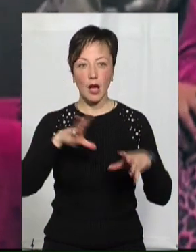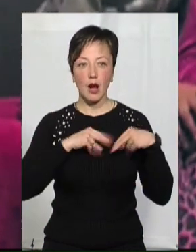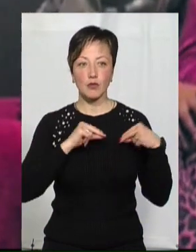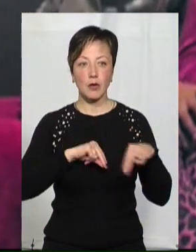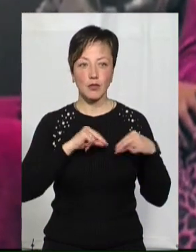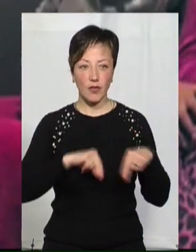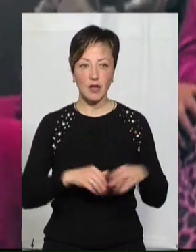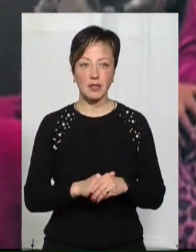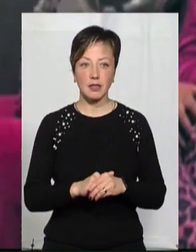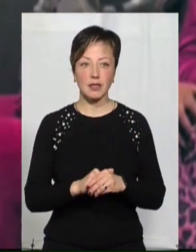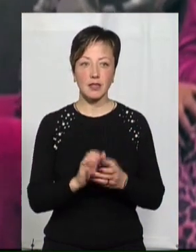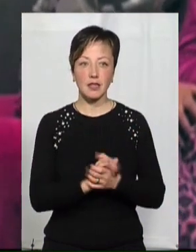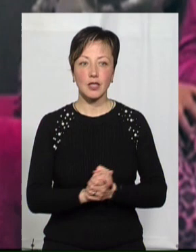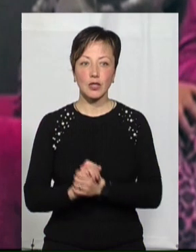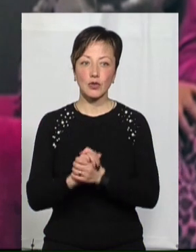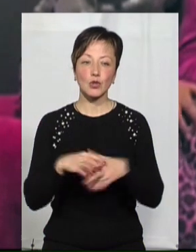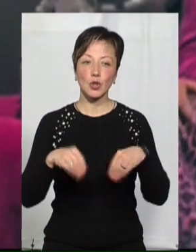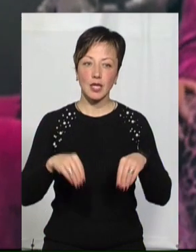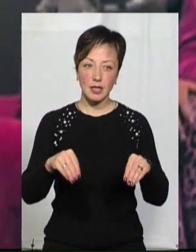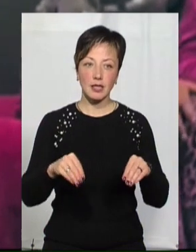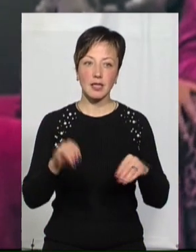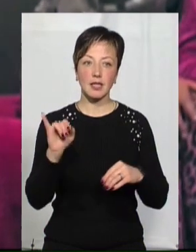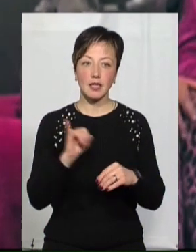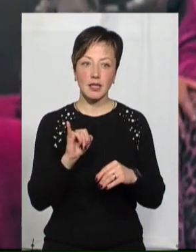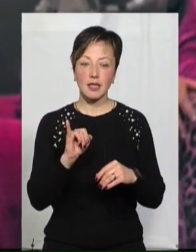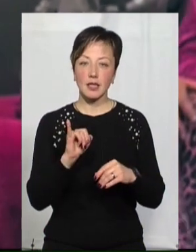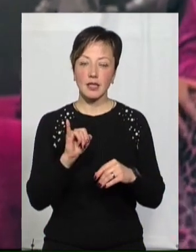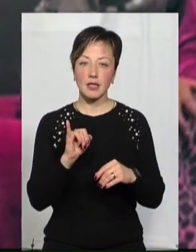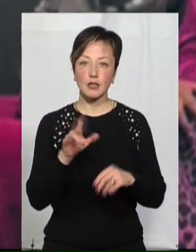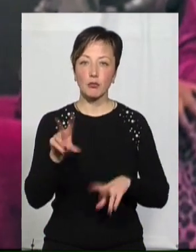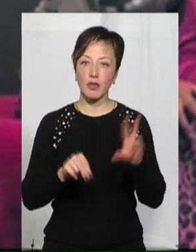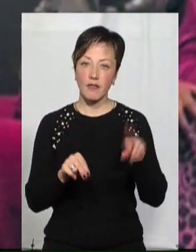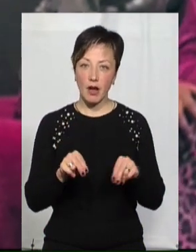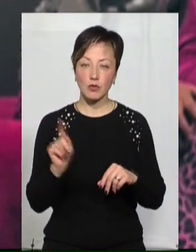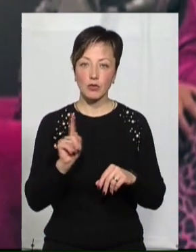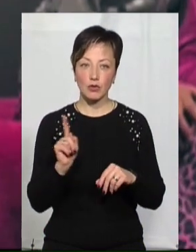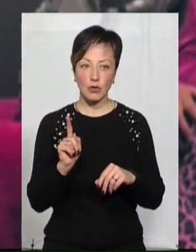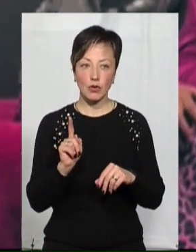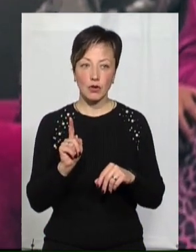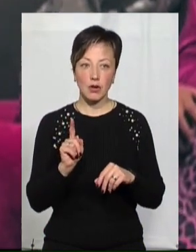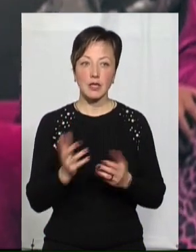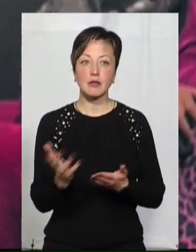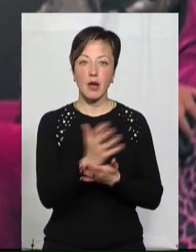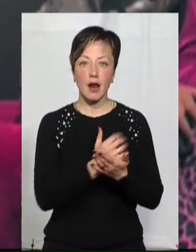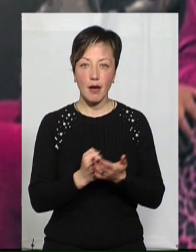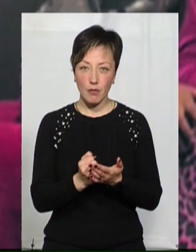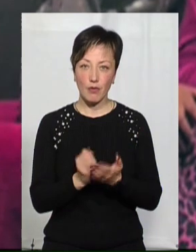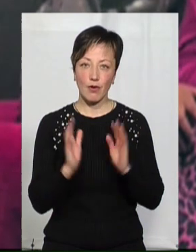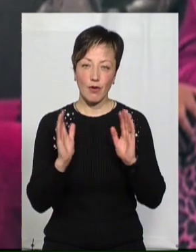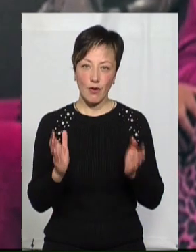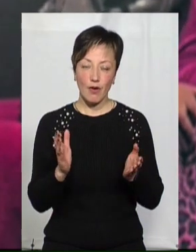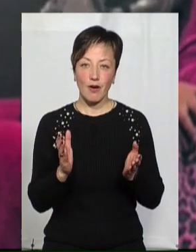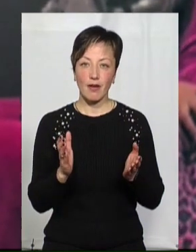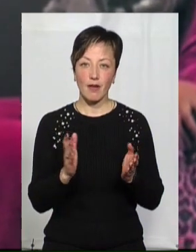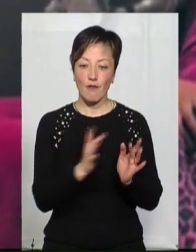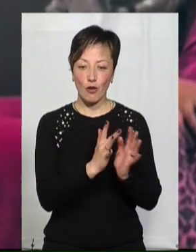працювати, дружньо садити. Ось і сподіваємося на те, що зберемо дружній врожай. Один із